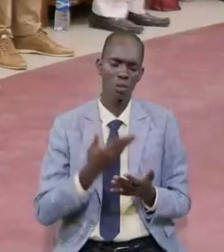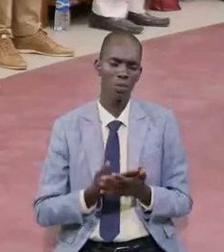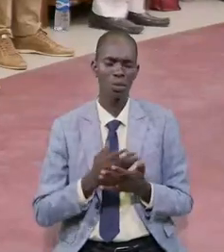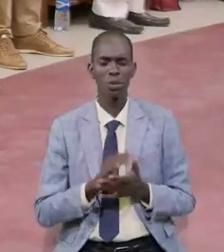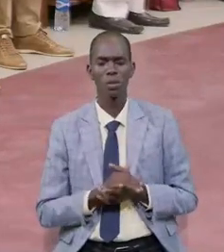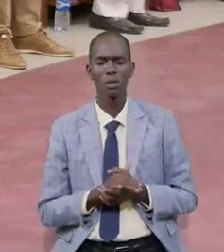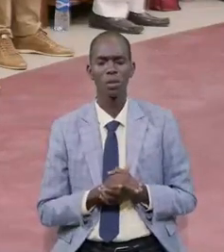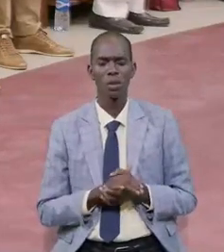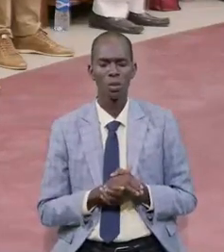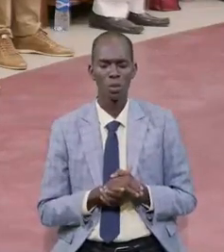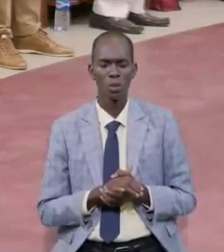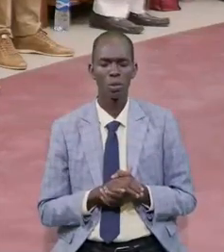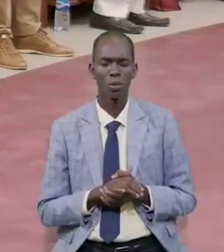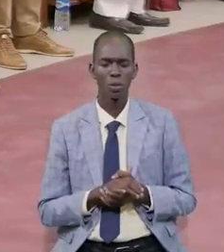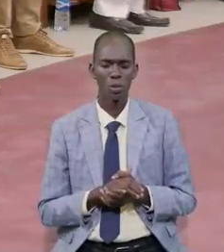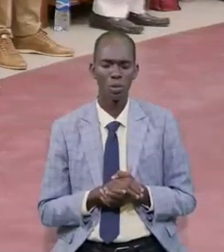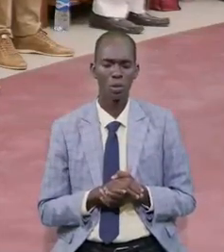évident.